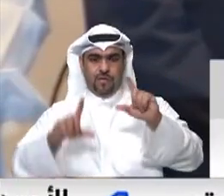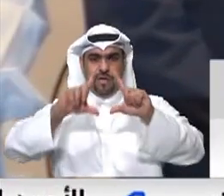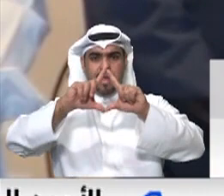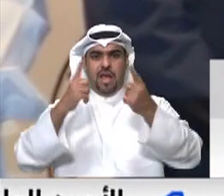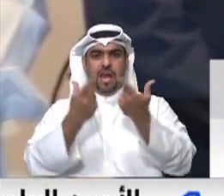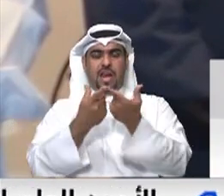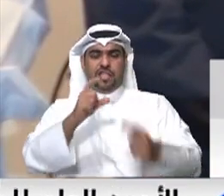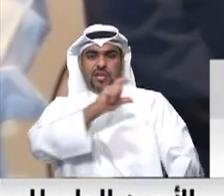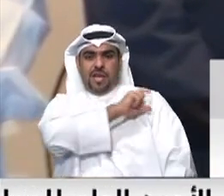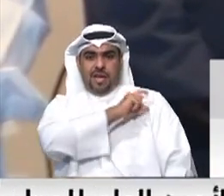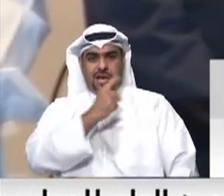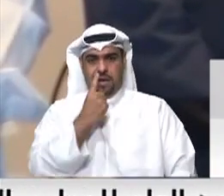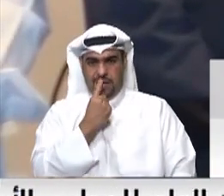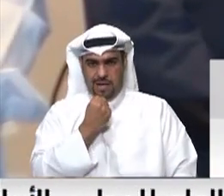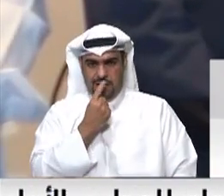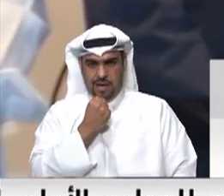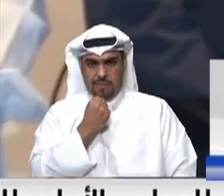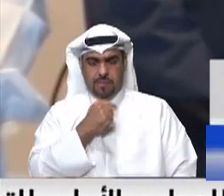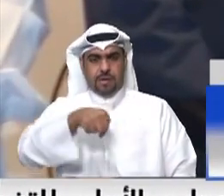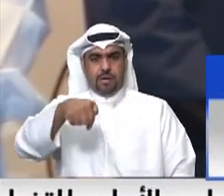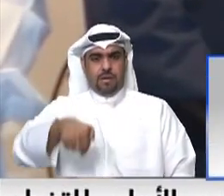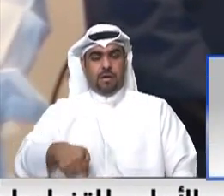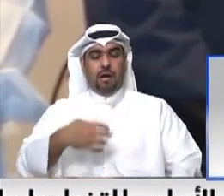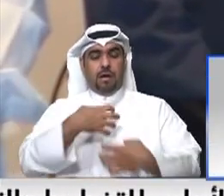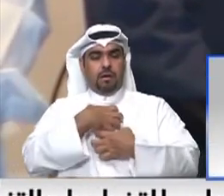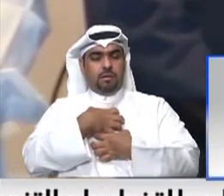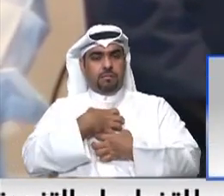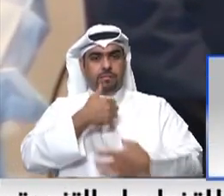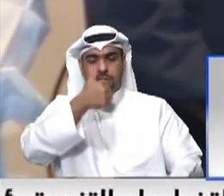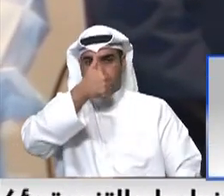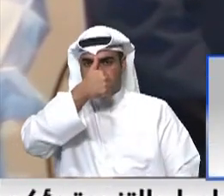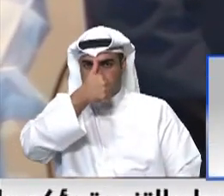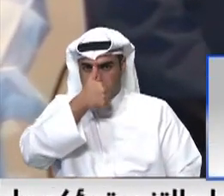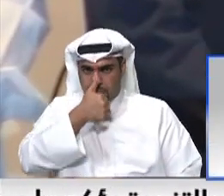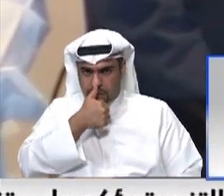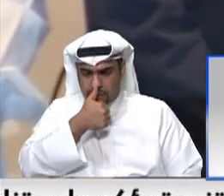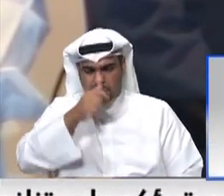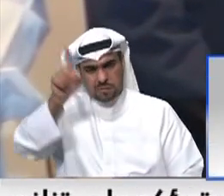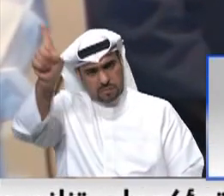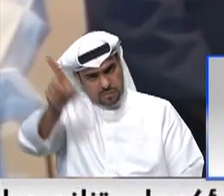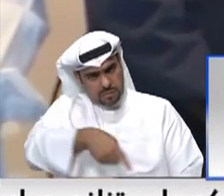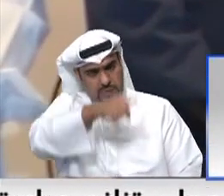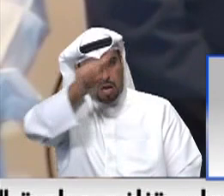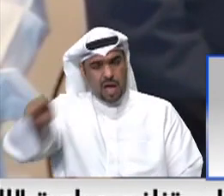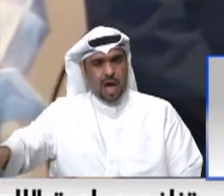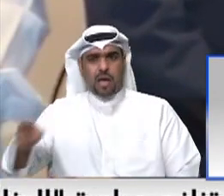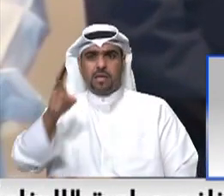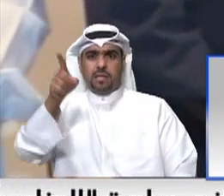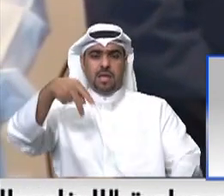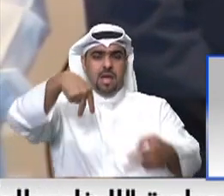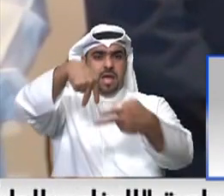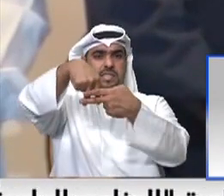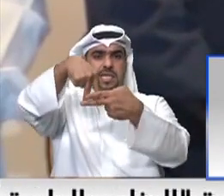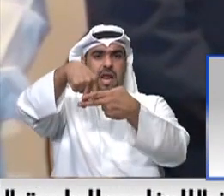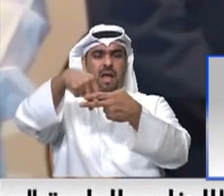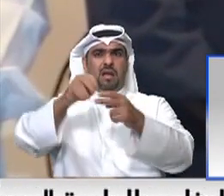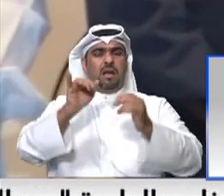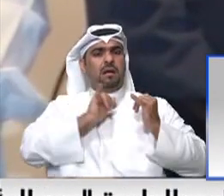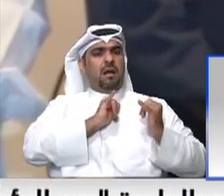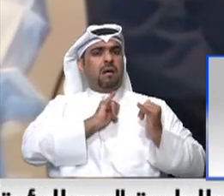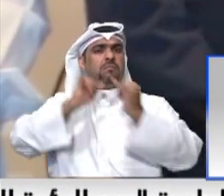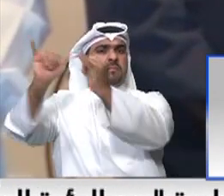عن إدانتها لهذا العدوان السافر الذي تجاهل مبادئ القانون الدولي الإنساني